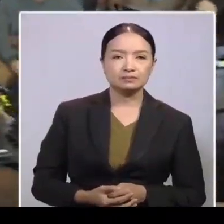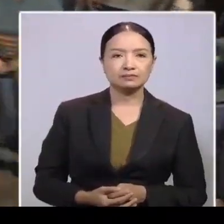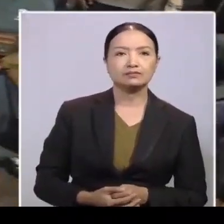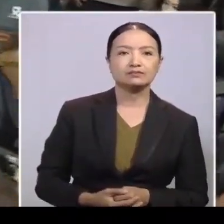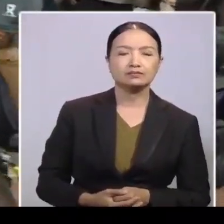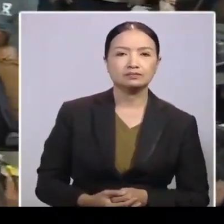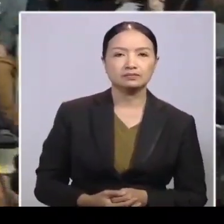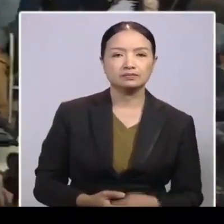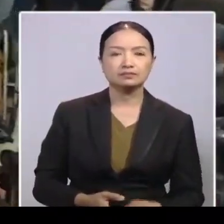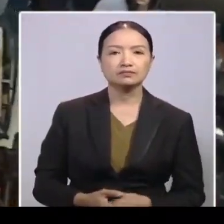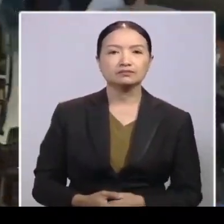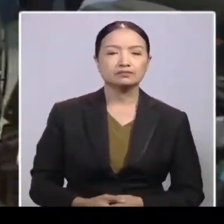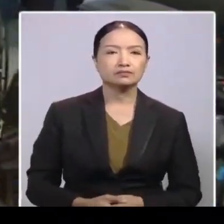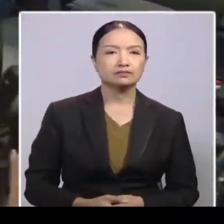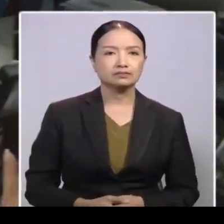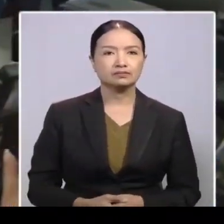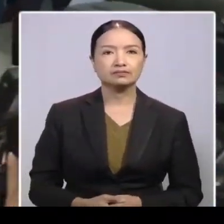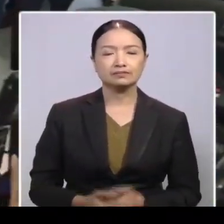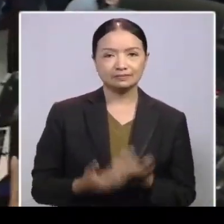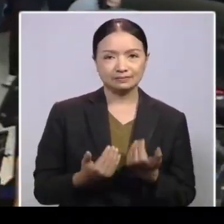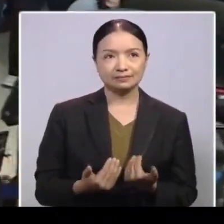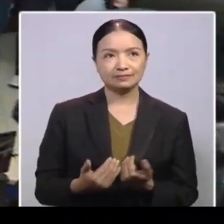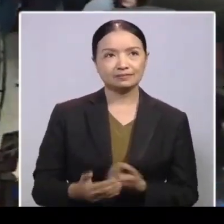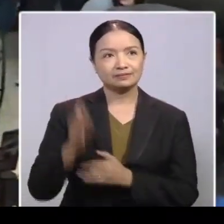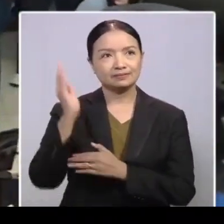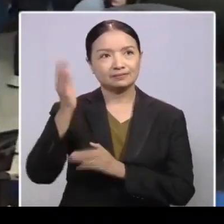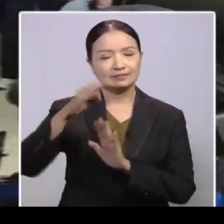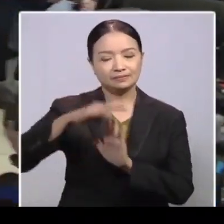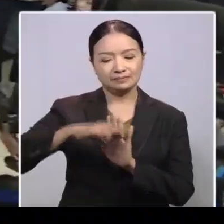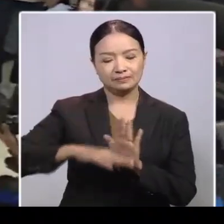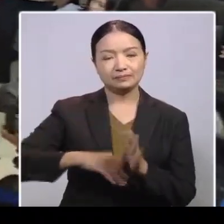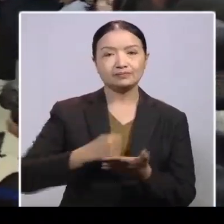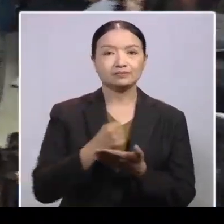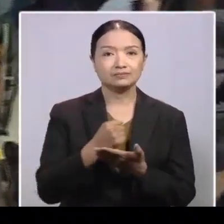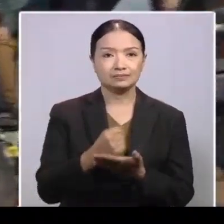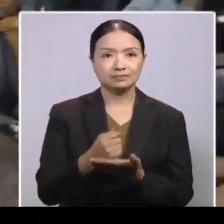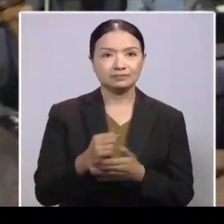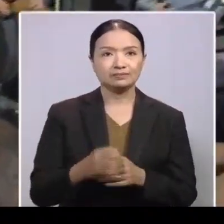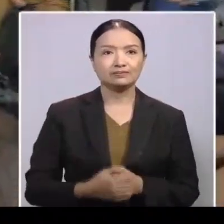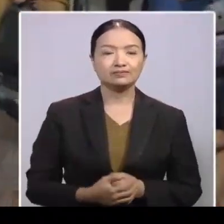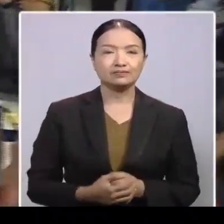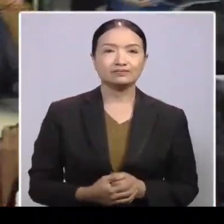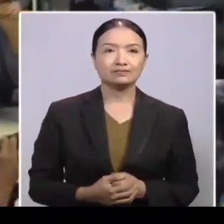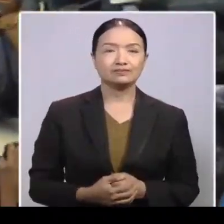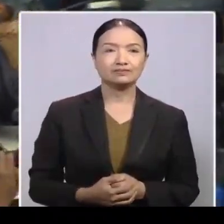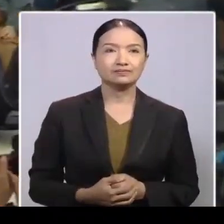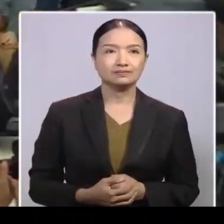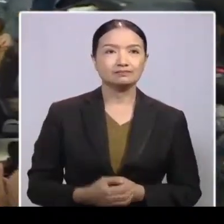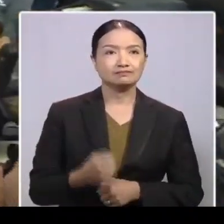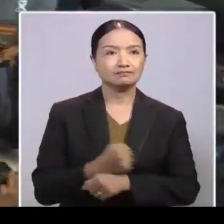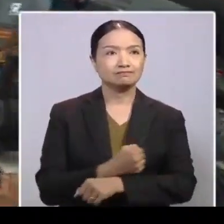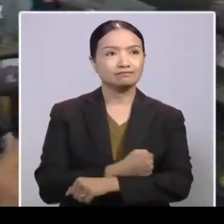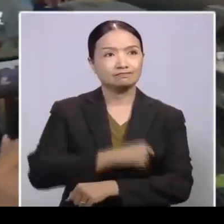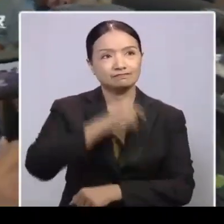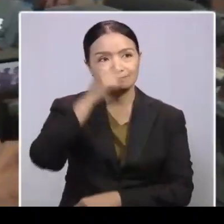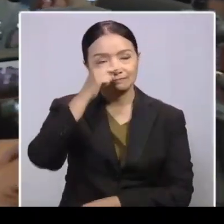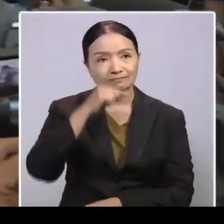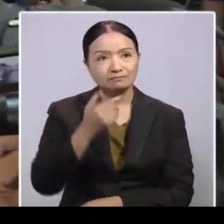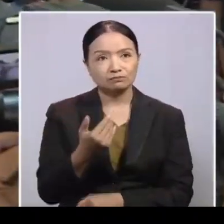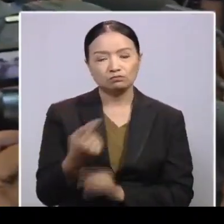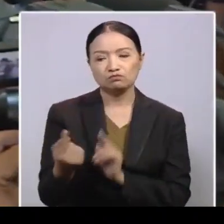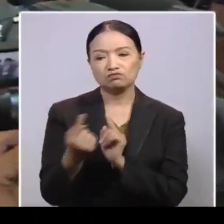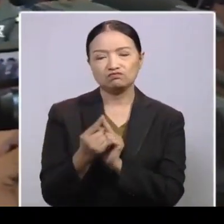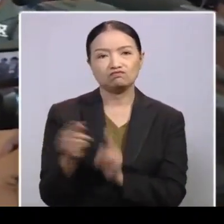เนี่ยนะฮะแถลงมาตรการความช่วยเหลือนะครับตอนนี้แรงงานไทยยังไม่ได้เจ